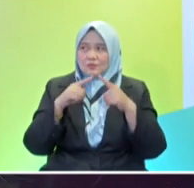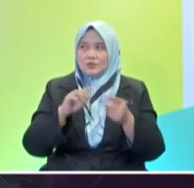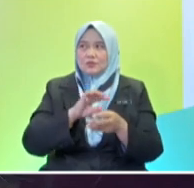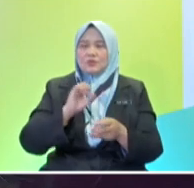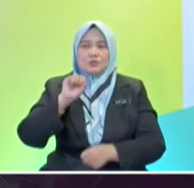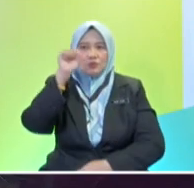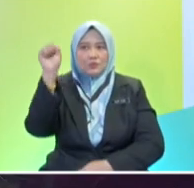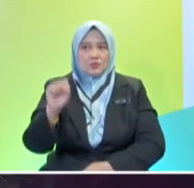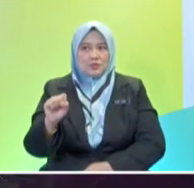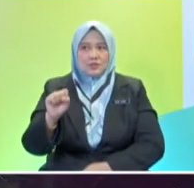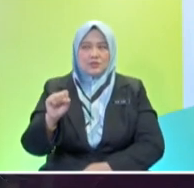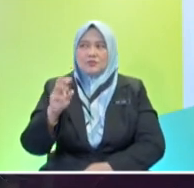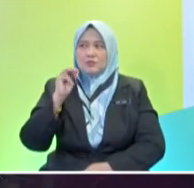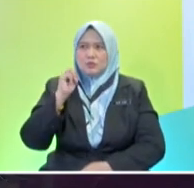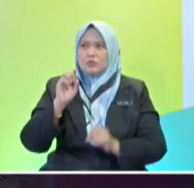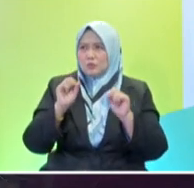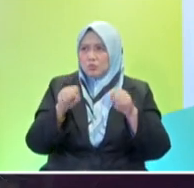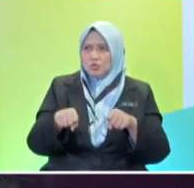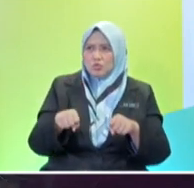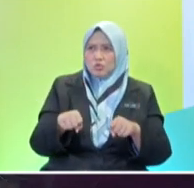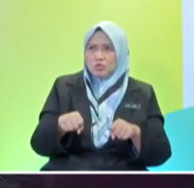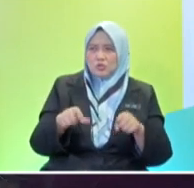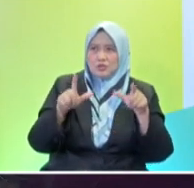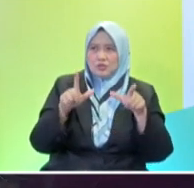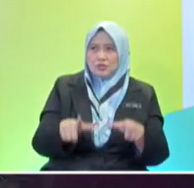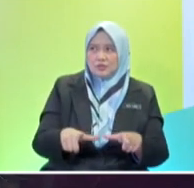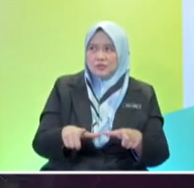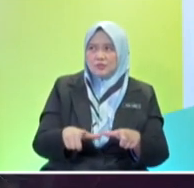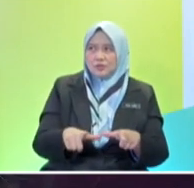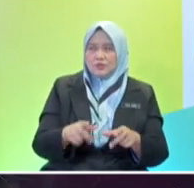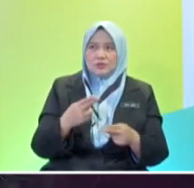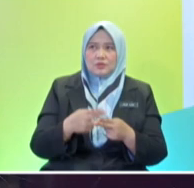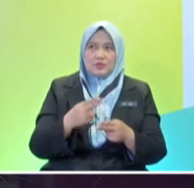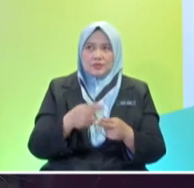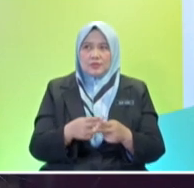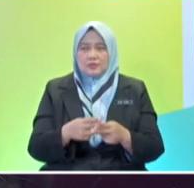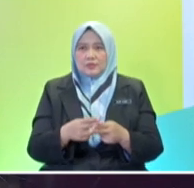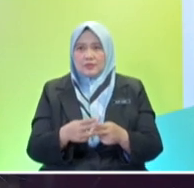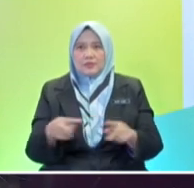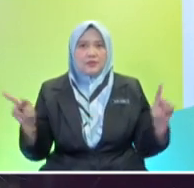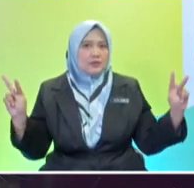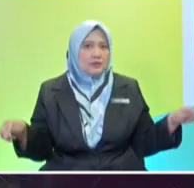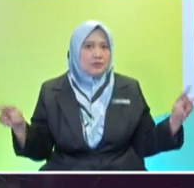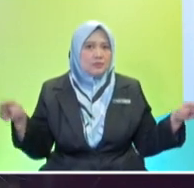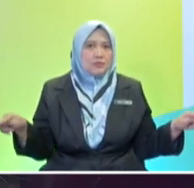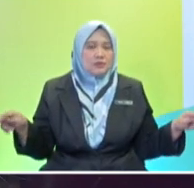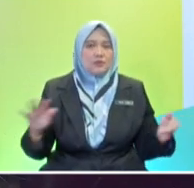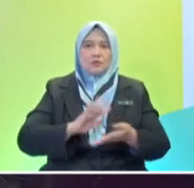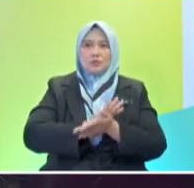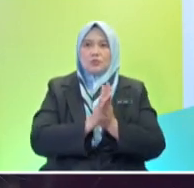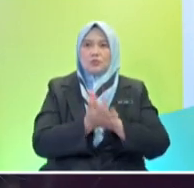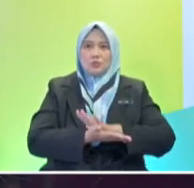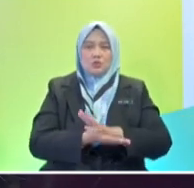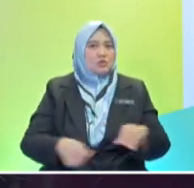semua. Boleh tak Mira nak letakkan nama pada kepak itu ialah sayap? Jadi